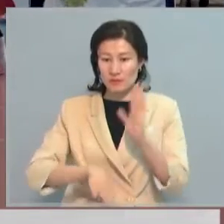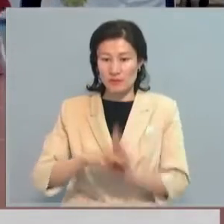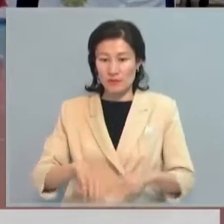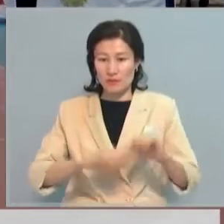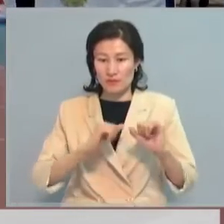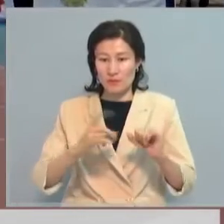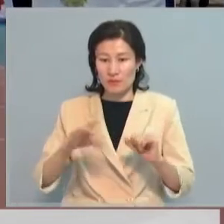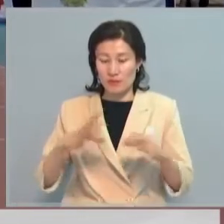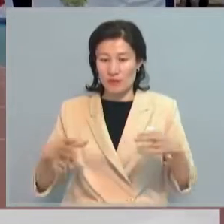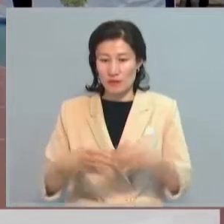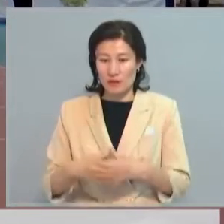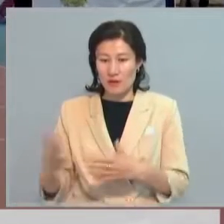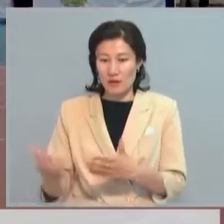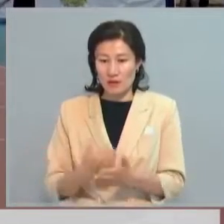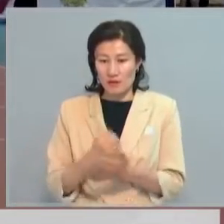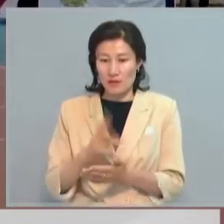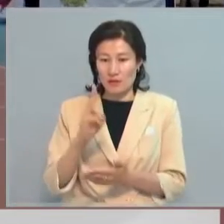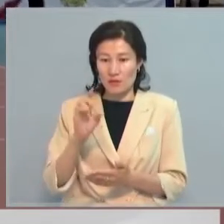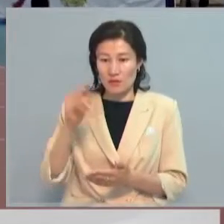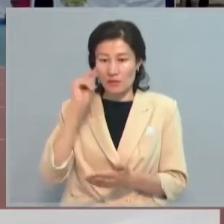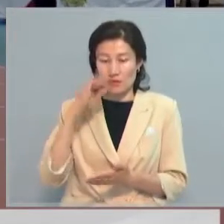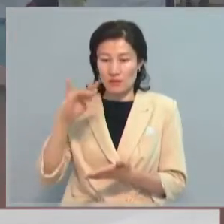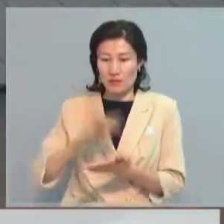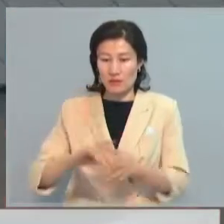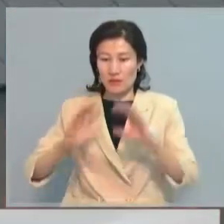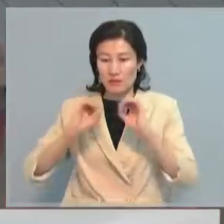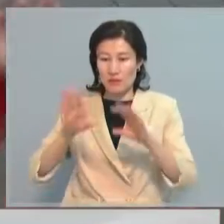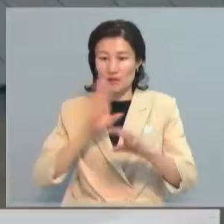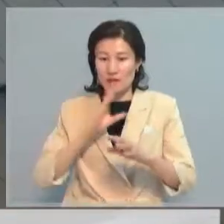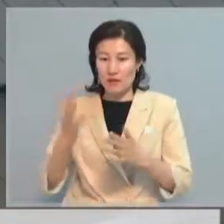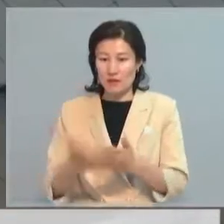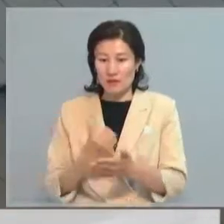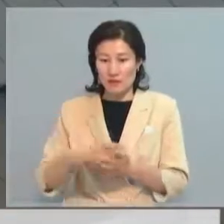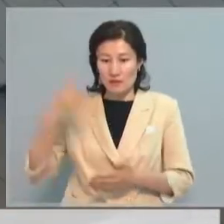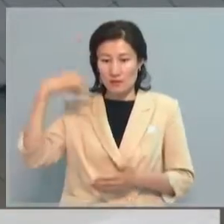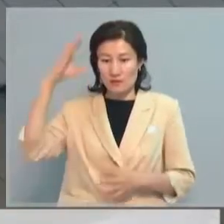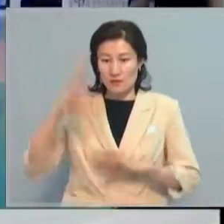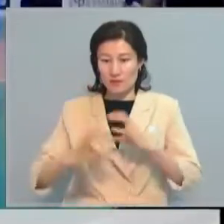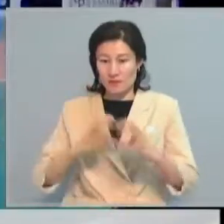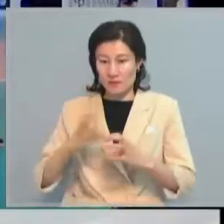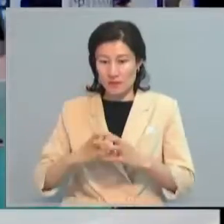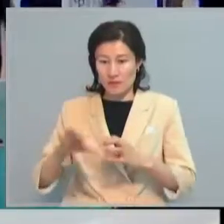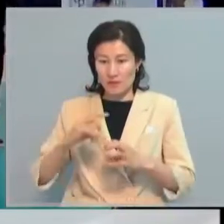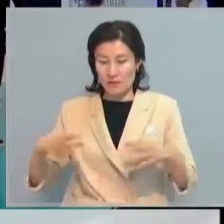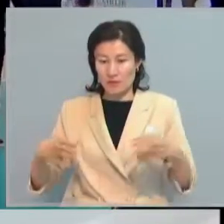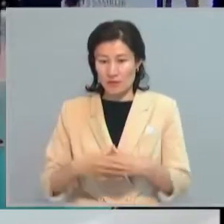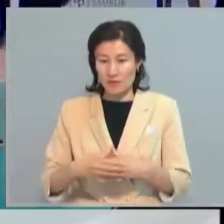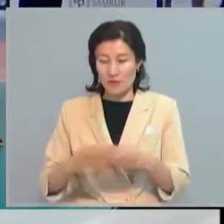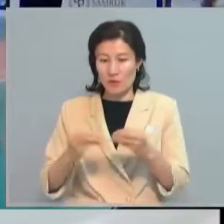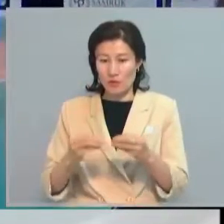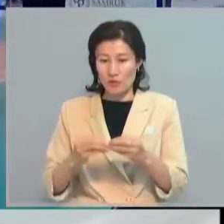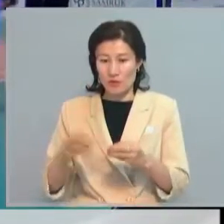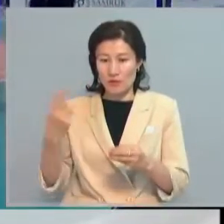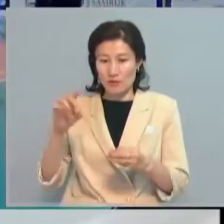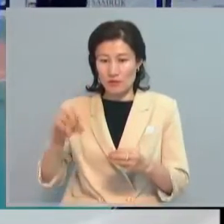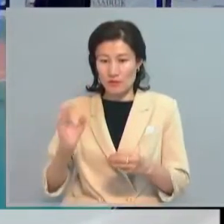қорғаған Тұран арулары иеленді. Ал қола жүлдені Шымкент қаласының волейболшы қыздары қанағат етті. Қазақстан чемпионатында Тұран команда сапындағы үздік ойыншы